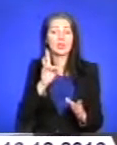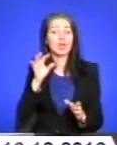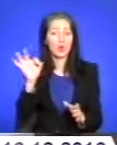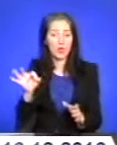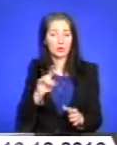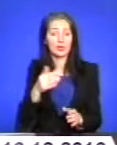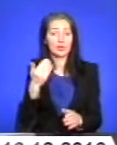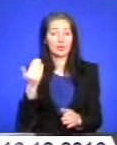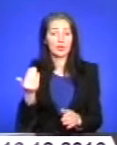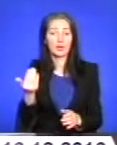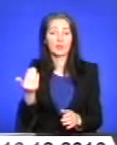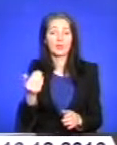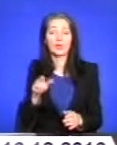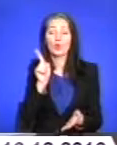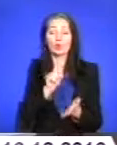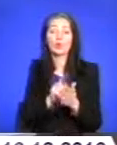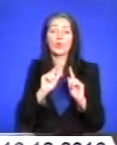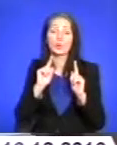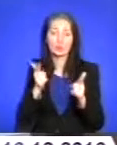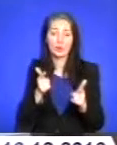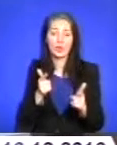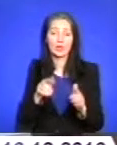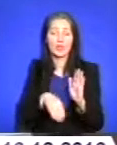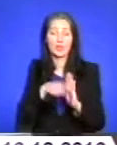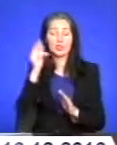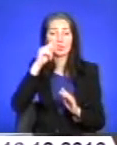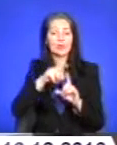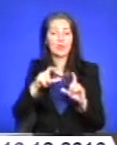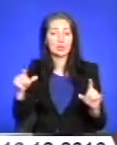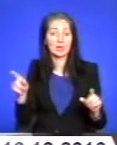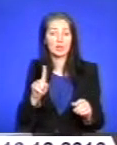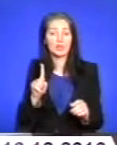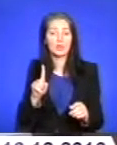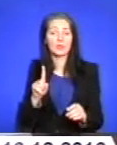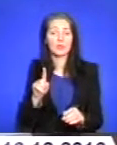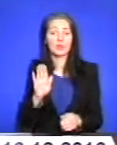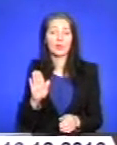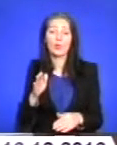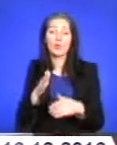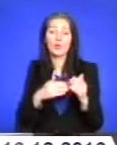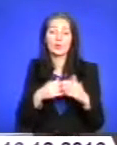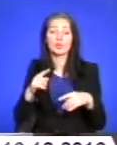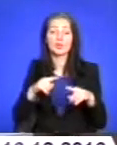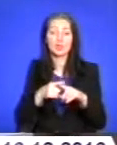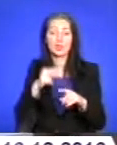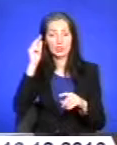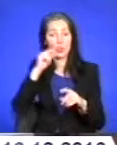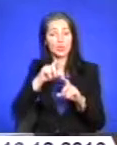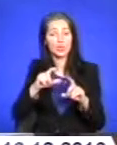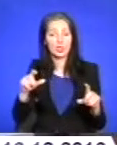щоб вони обов'язково поступили чи в вищі навчальні заклади, чи в професійно-технічні